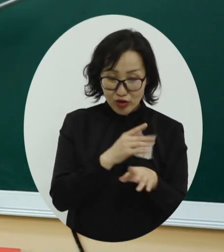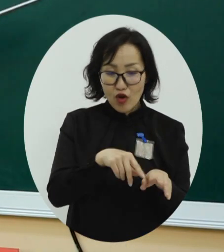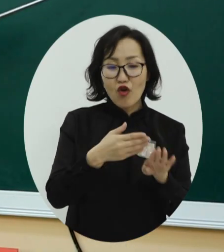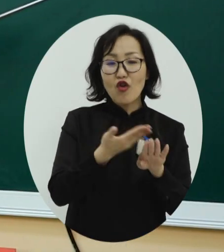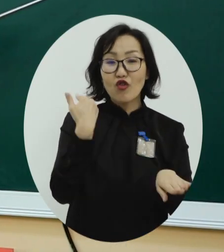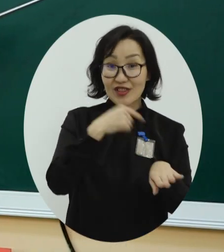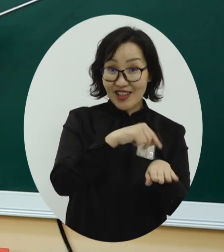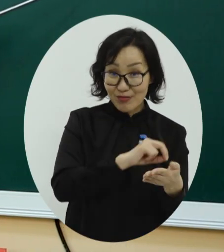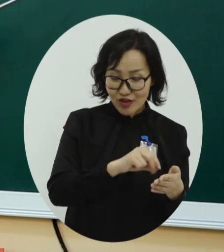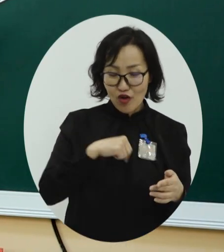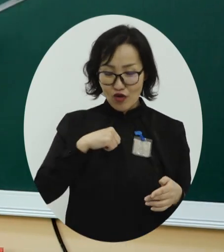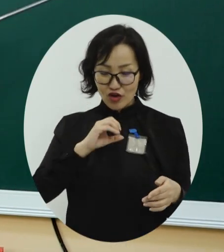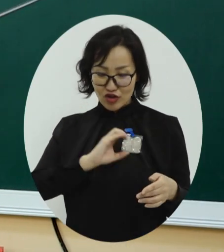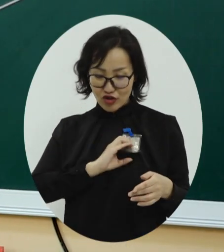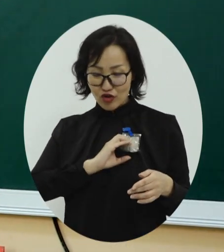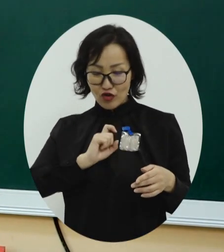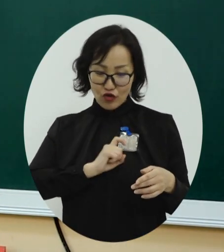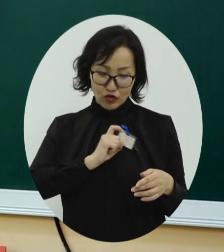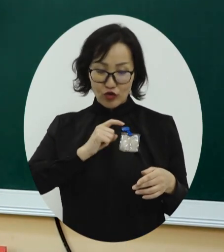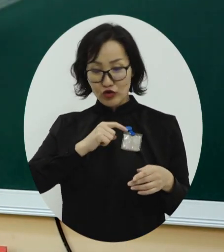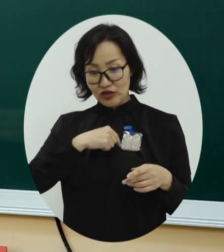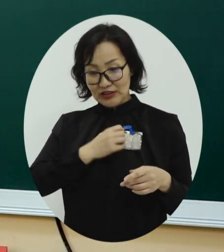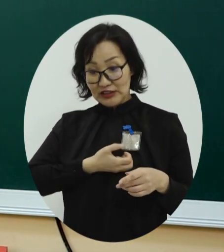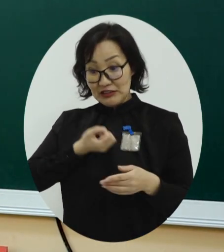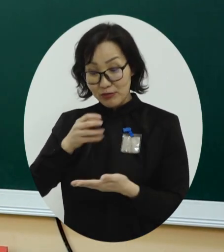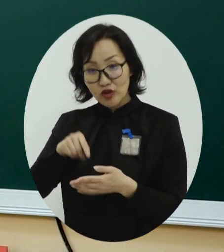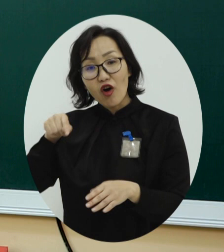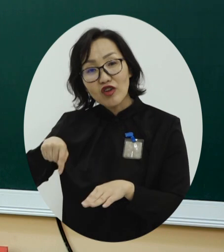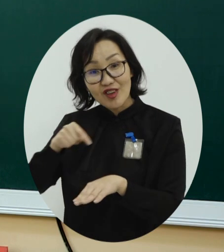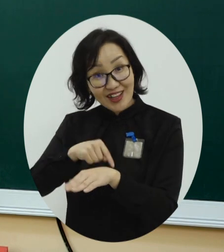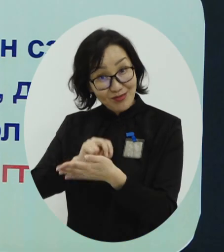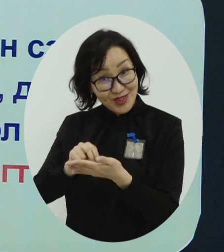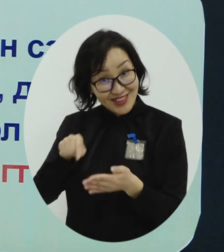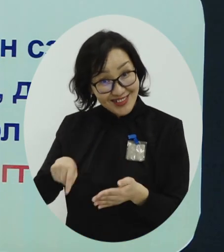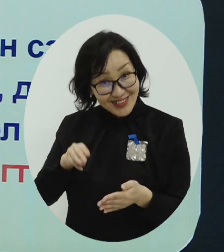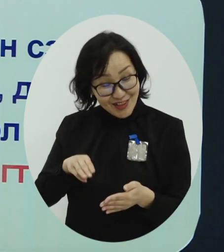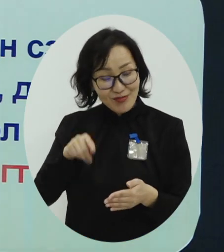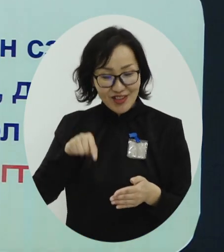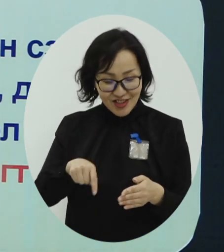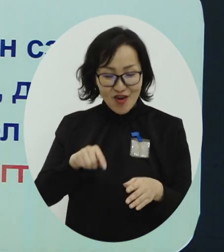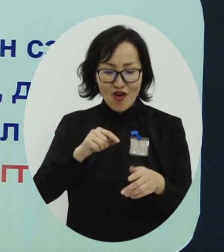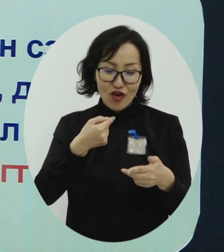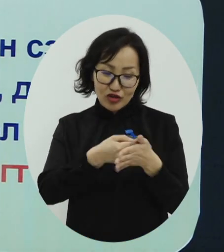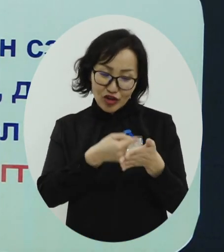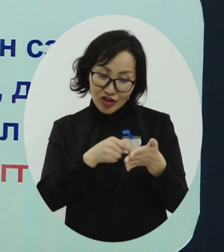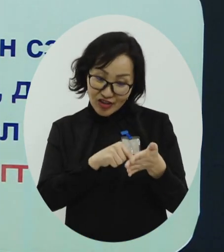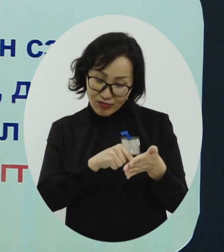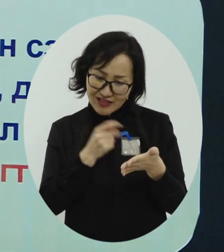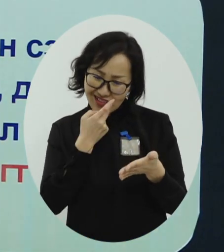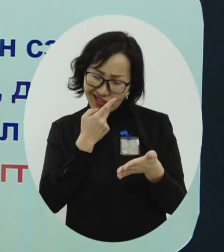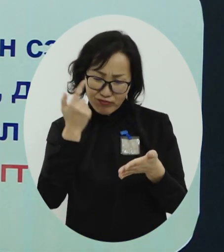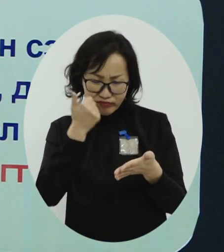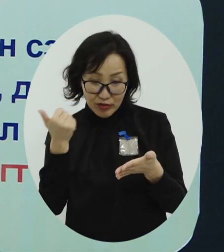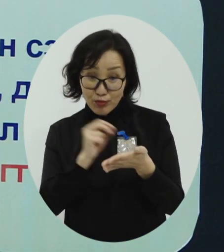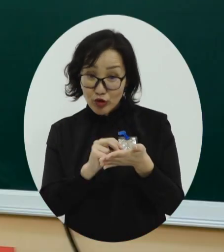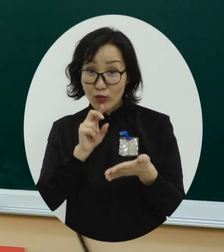өөрийн сэтгэл хөдлөл, дүгнэлт, сэтгэгдэл зэргийг одоо цагт болж байгаагаар бичдэг. Мөн өдрийн тэмдэглэл хөтлснөөр ямар ач